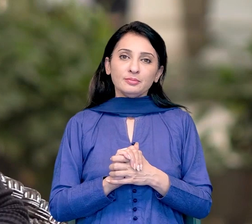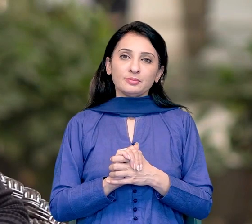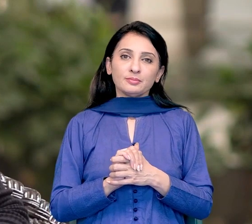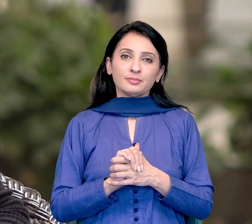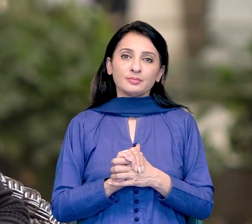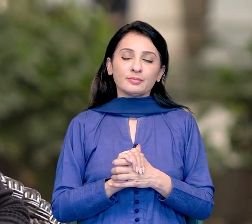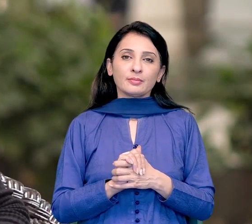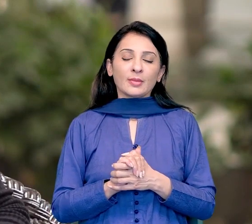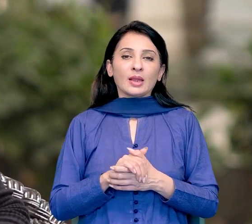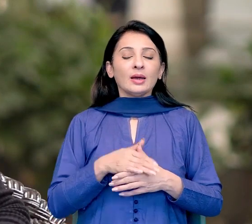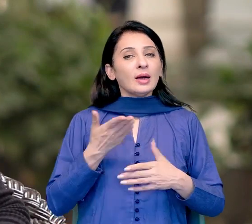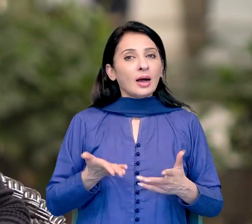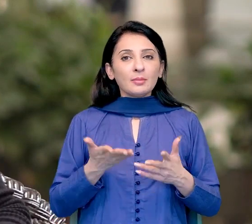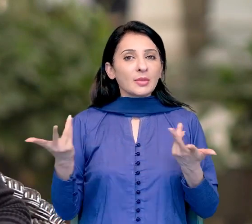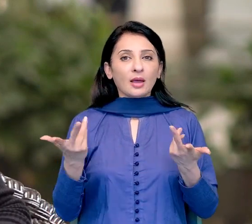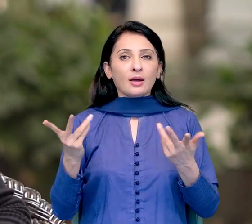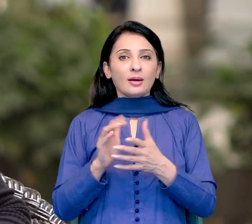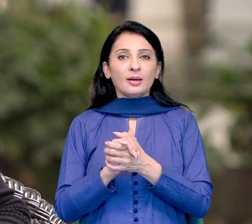ہو جائے گا.